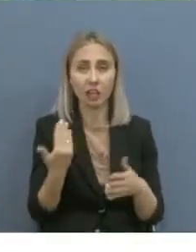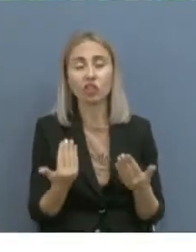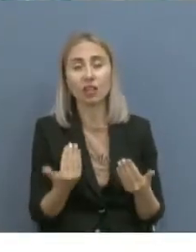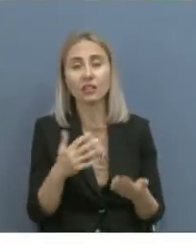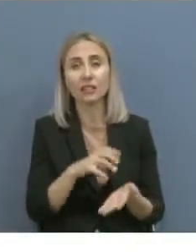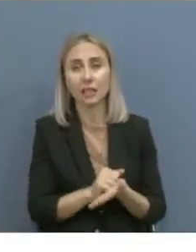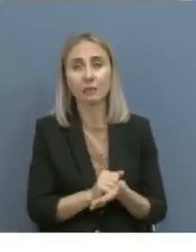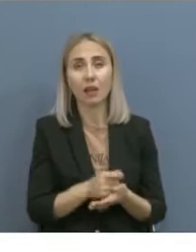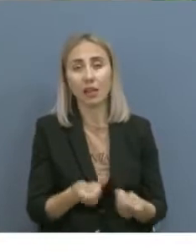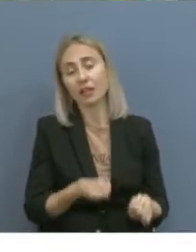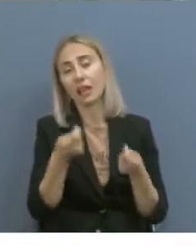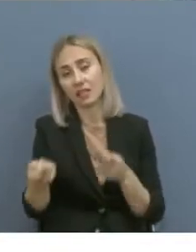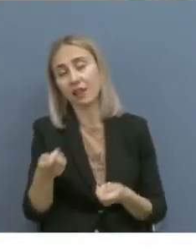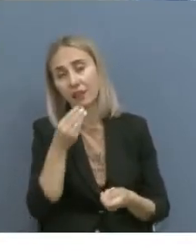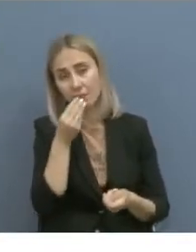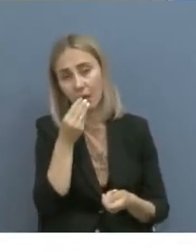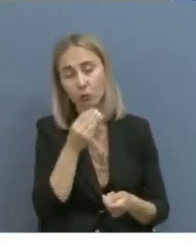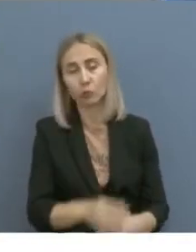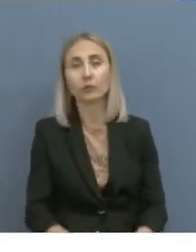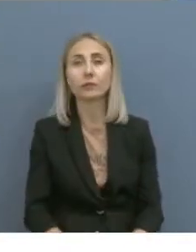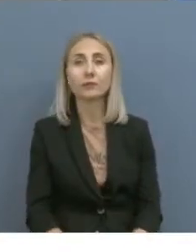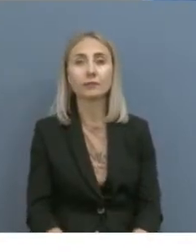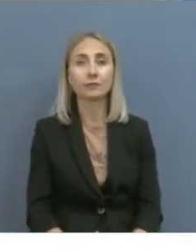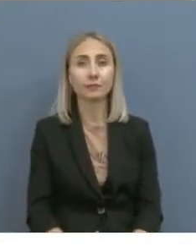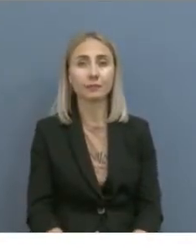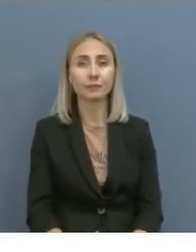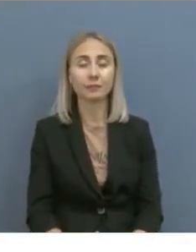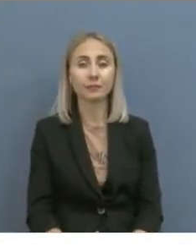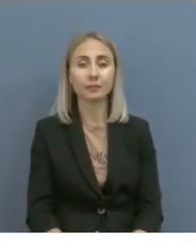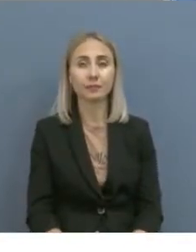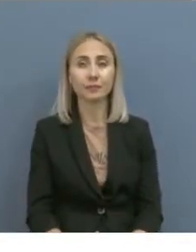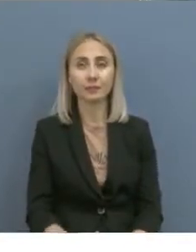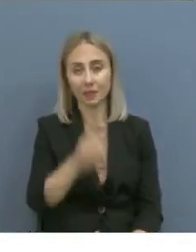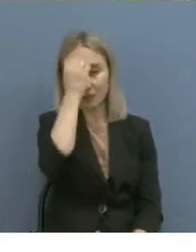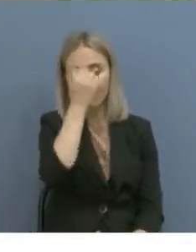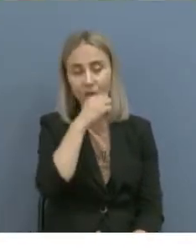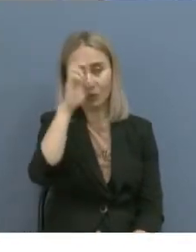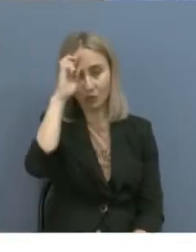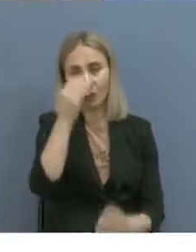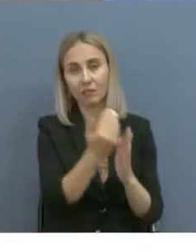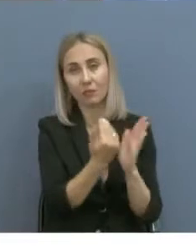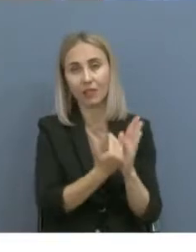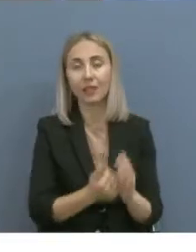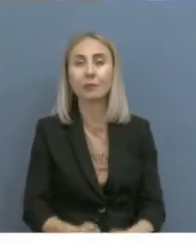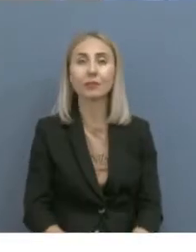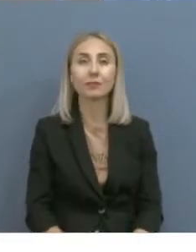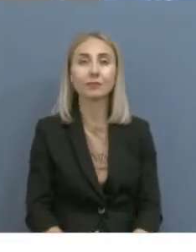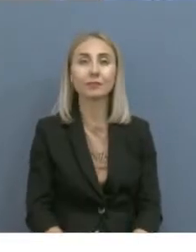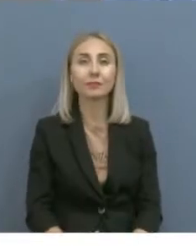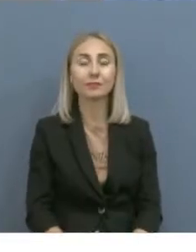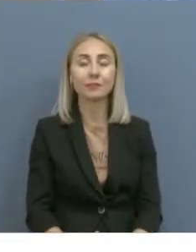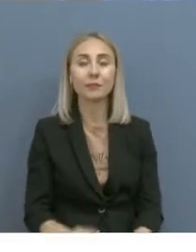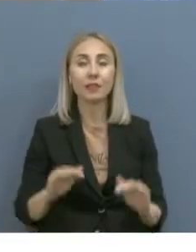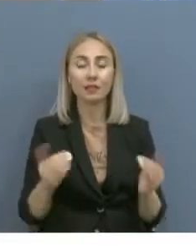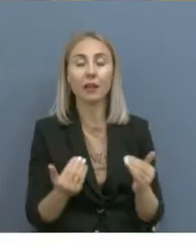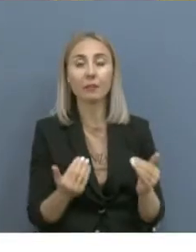оқыдық. Мемлекет жақсы қолдау көрсетуде. Өз ісін бастаушыларға қаржылай көмек аса қажет. Нәтижелі жұмыспен